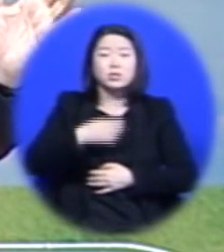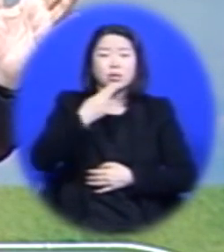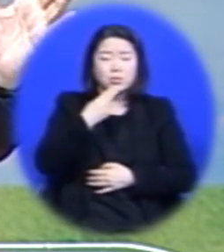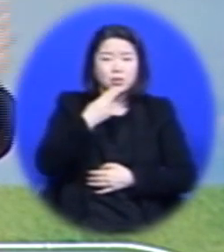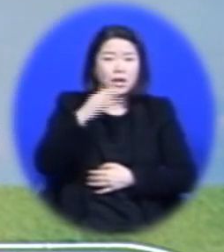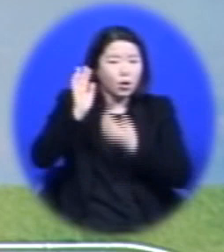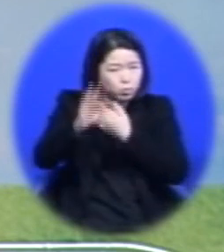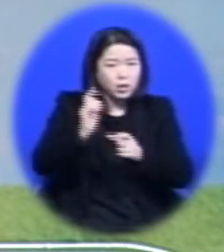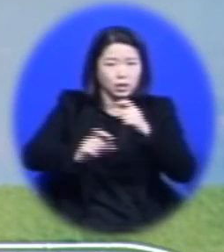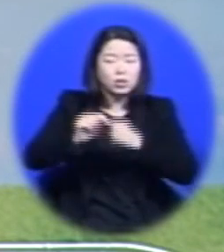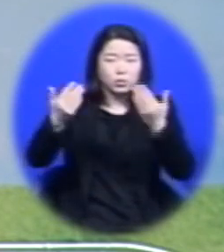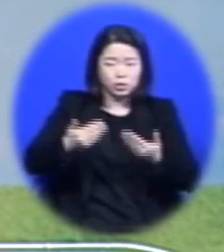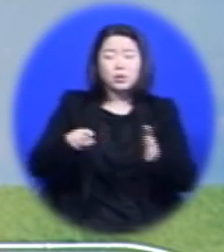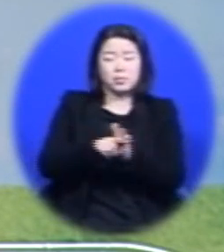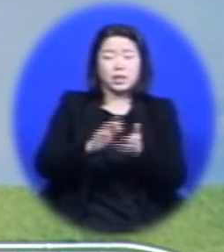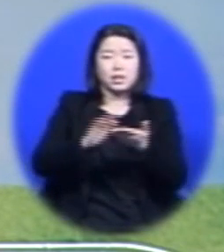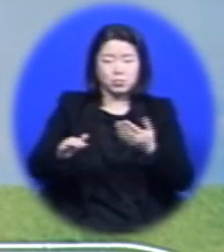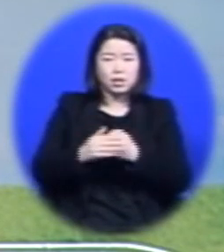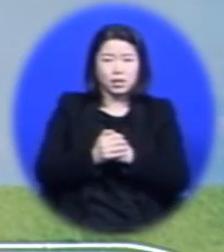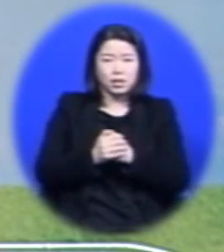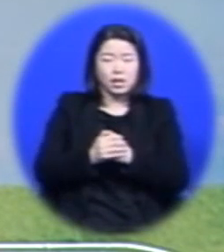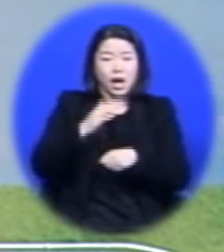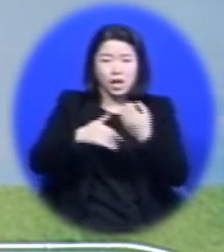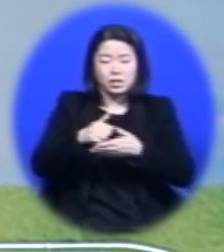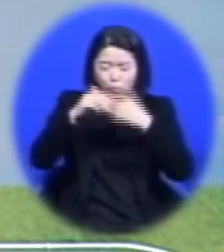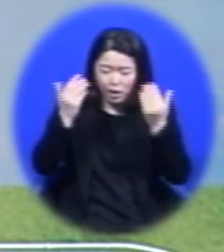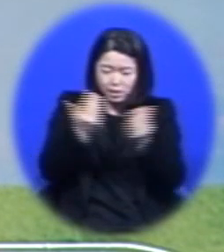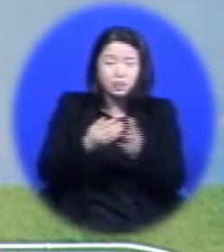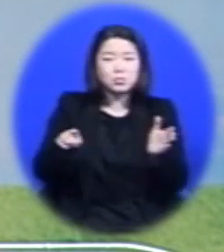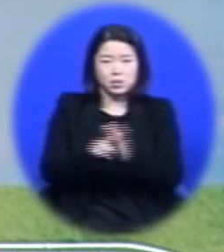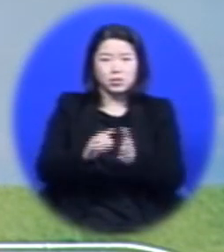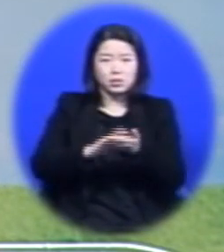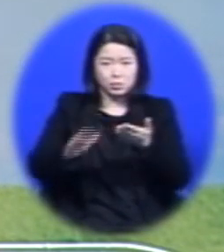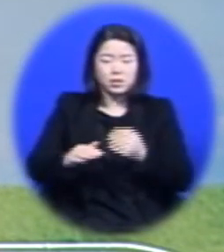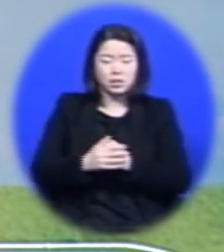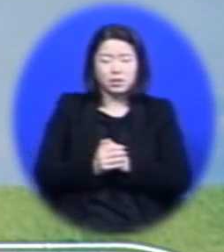주실 거니까 하나님을 완전히 믿은 거예요 하나님